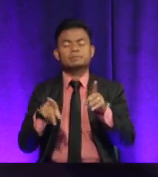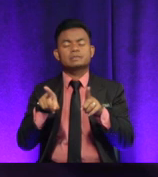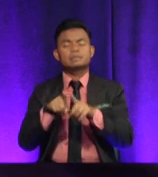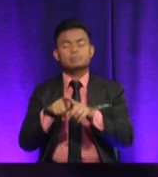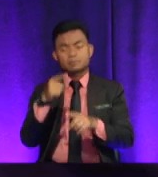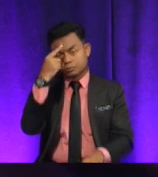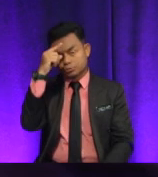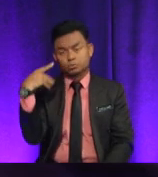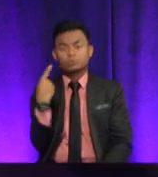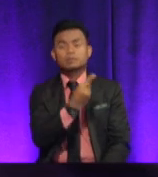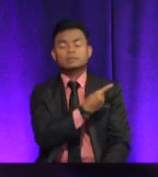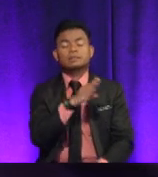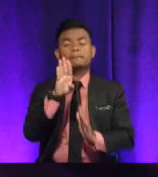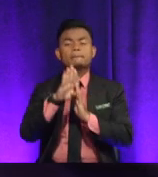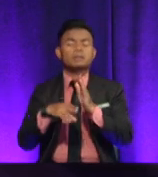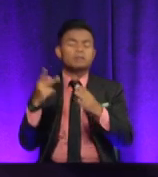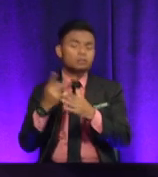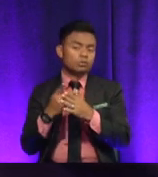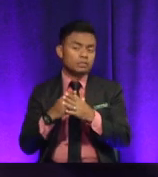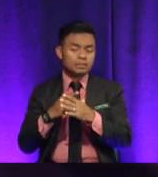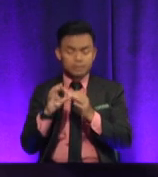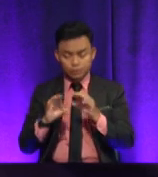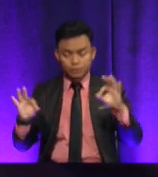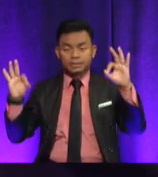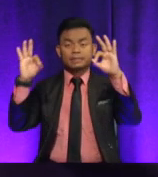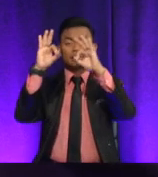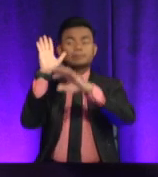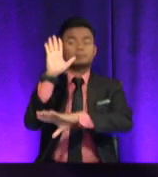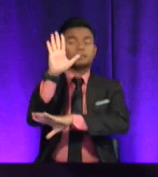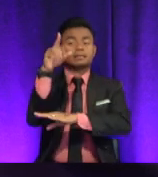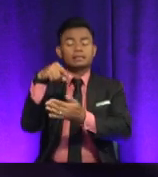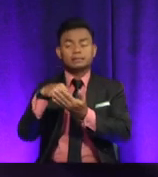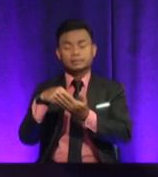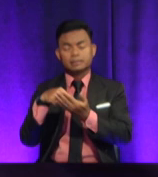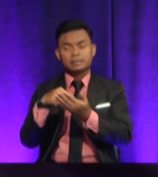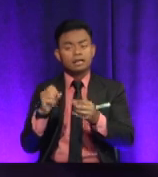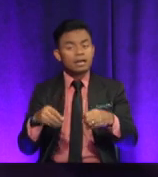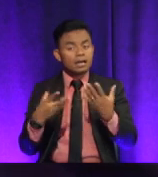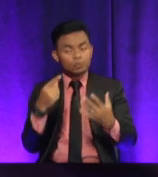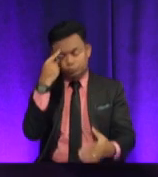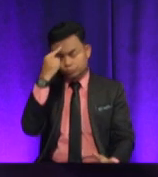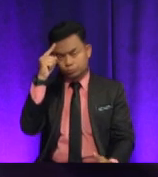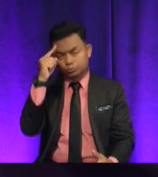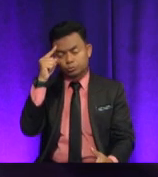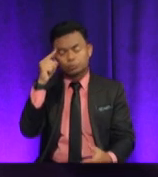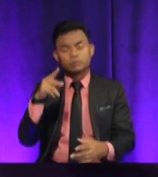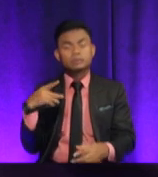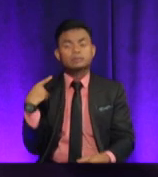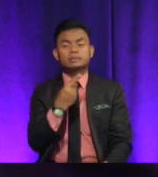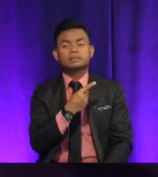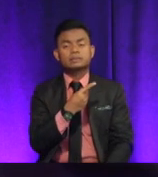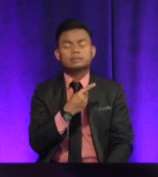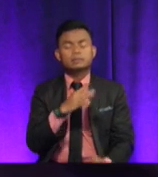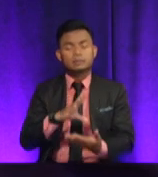mengupas dan untuk kita berkongsi cerita kita pada petang ini yaitu bagaimana kita tidak mengupas 1 genre puisi Melayu tradisional yaitu